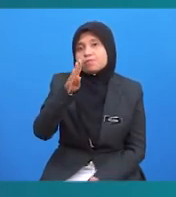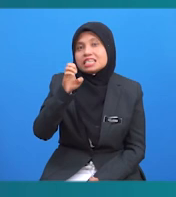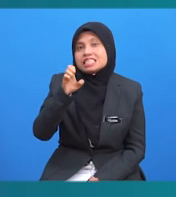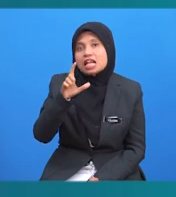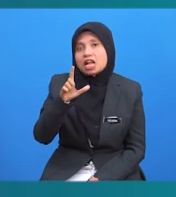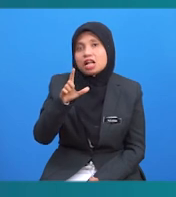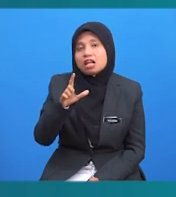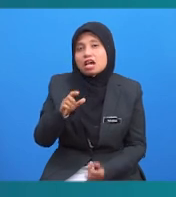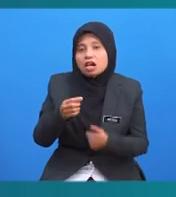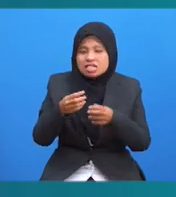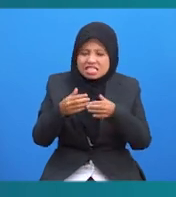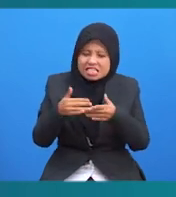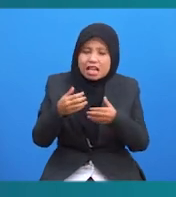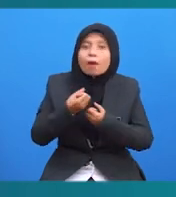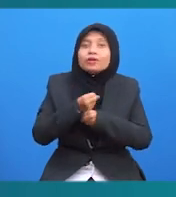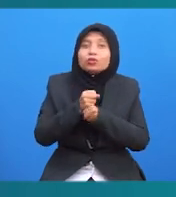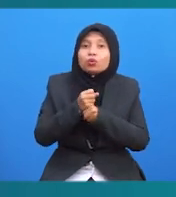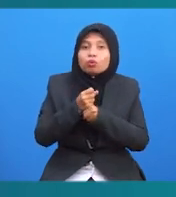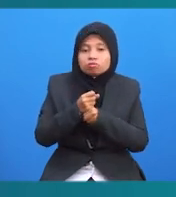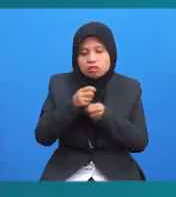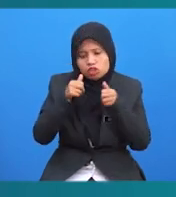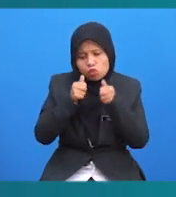mudah dibentuk mengikut juru gambar.